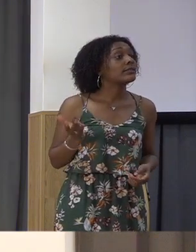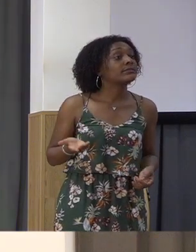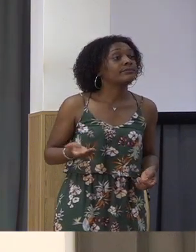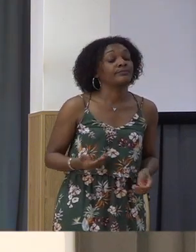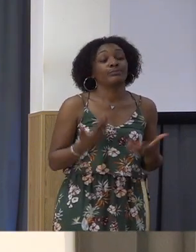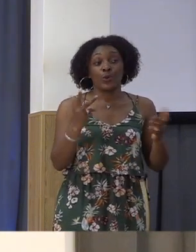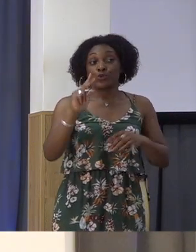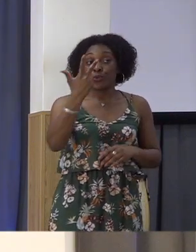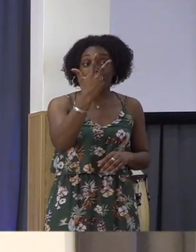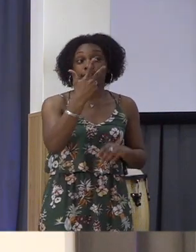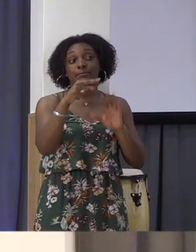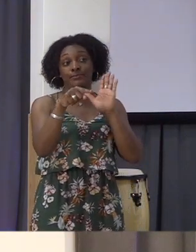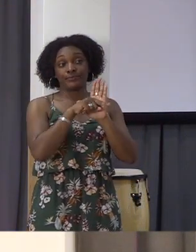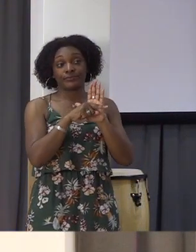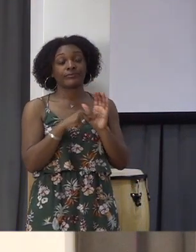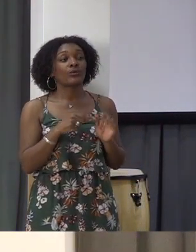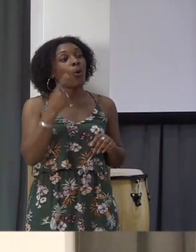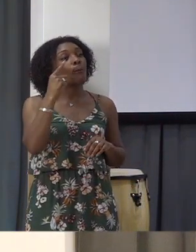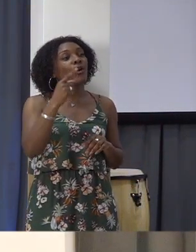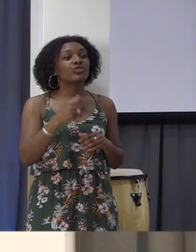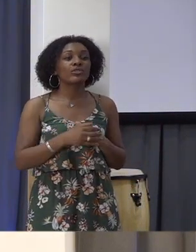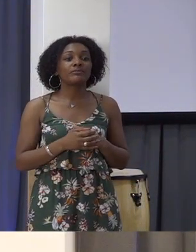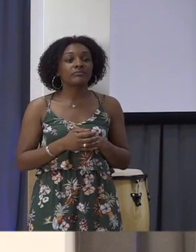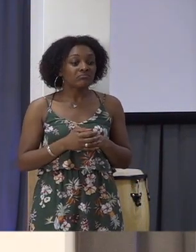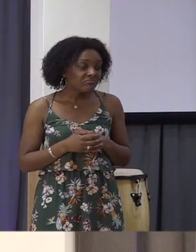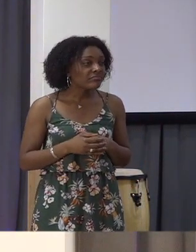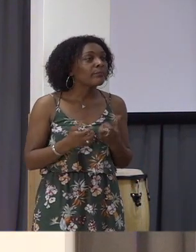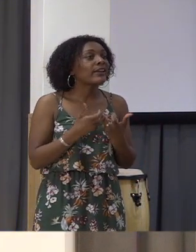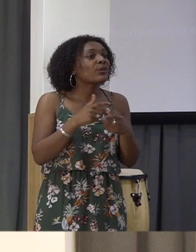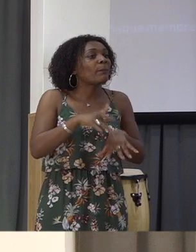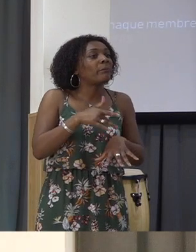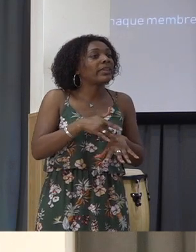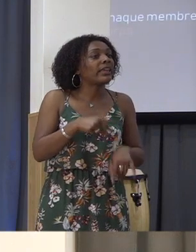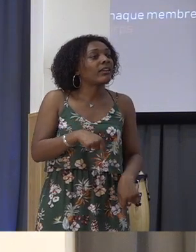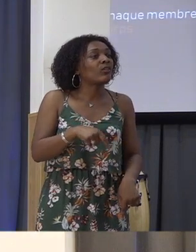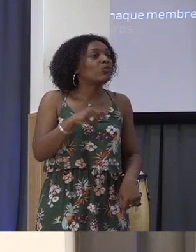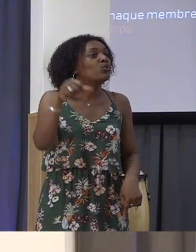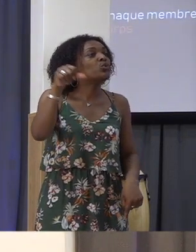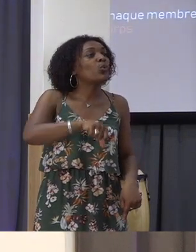c'est que les membres qui paraissent être moins honorables reçoivent plus d'honneur.